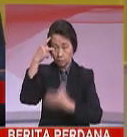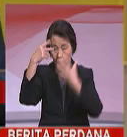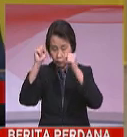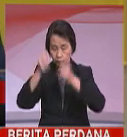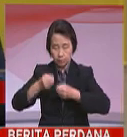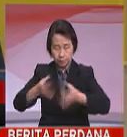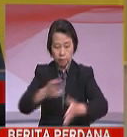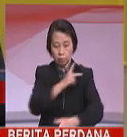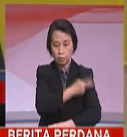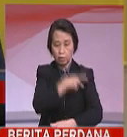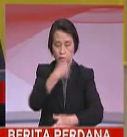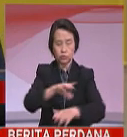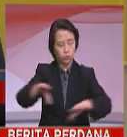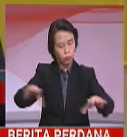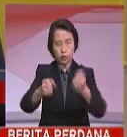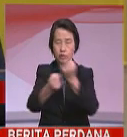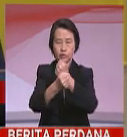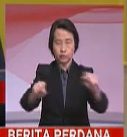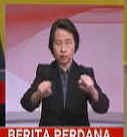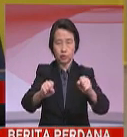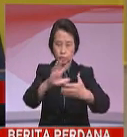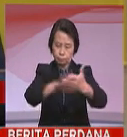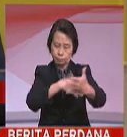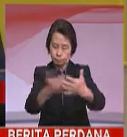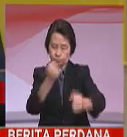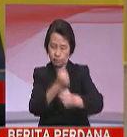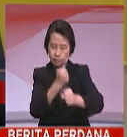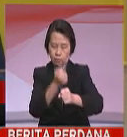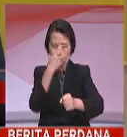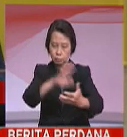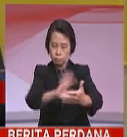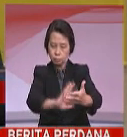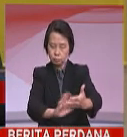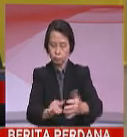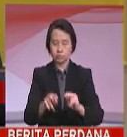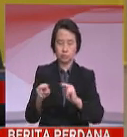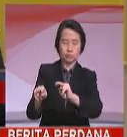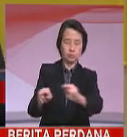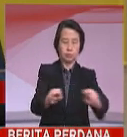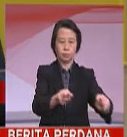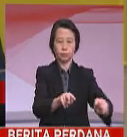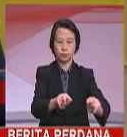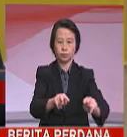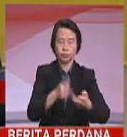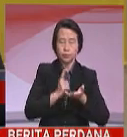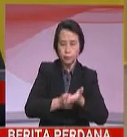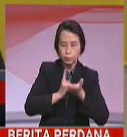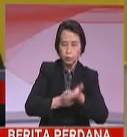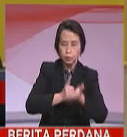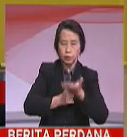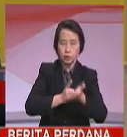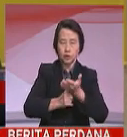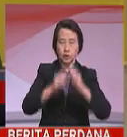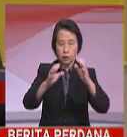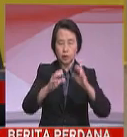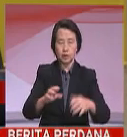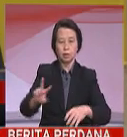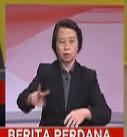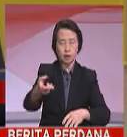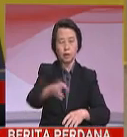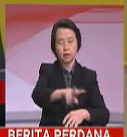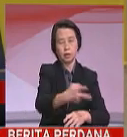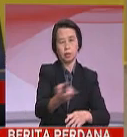membuat beberapa persiapan kerangka-kerangka untuk facilitate perundingan dan perbincangan